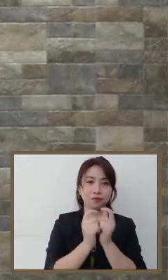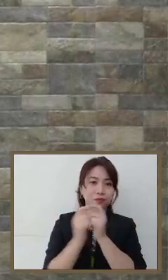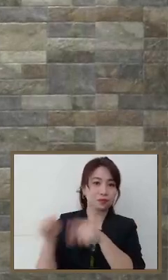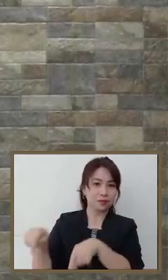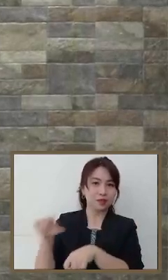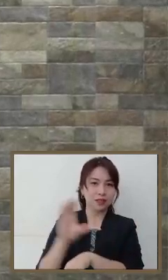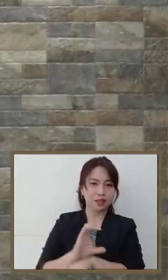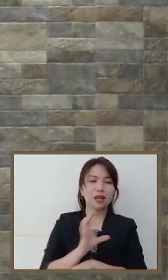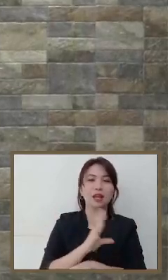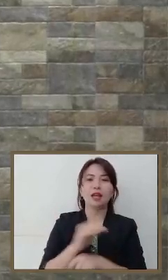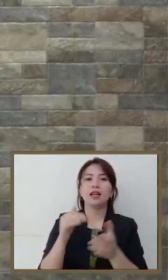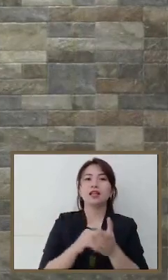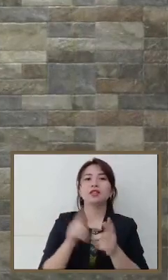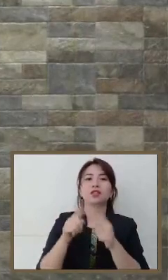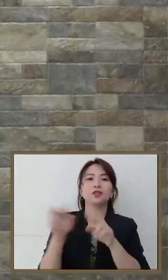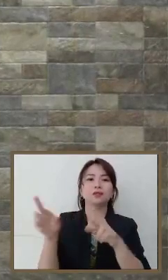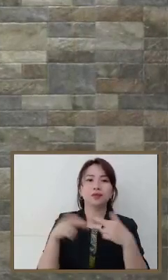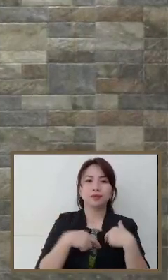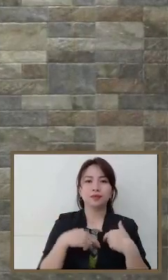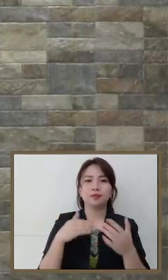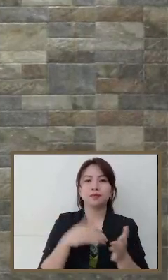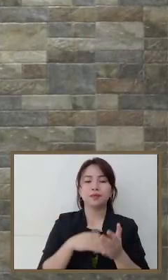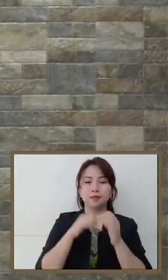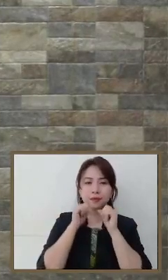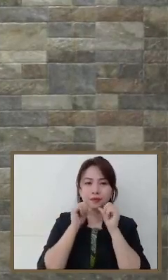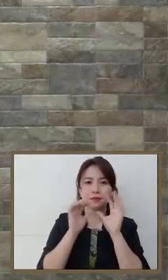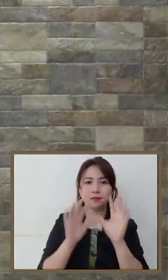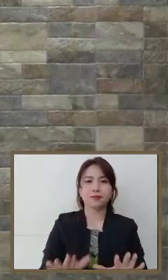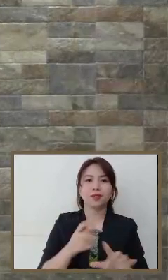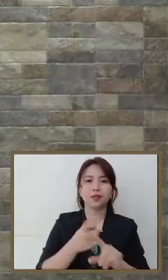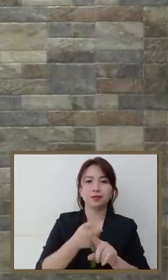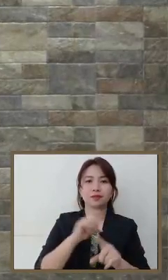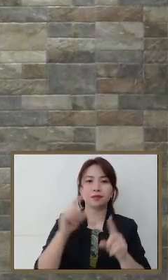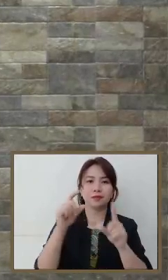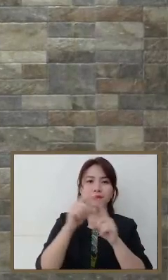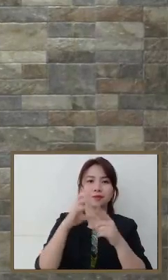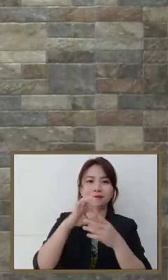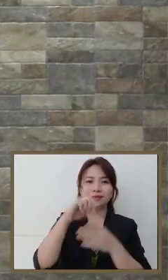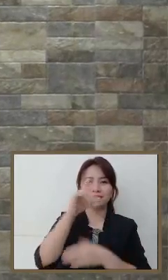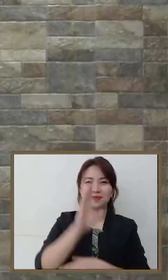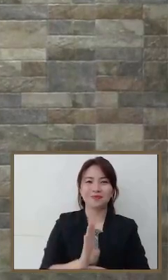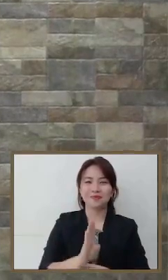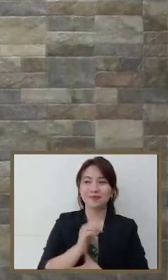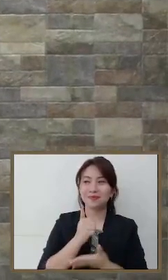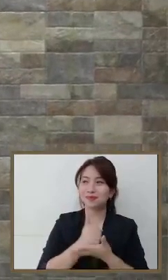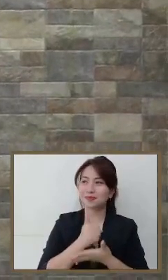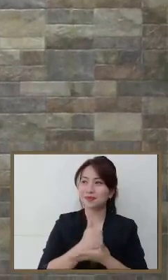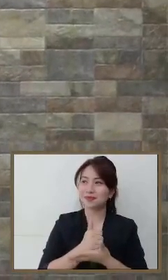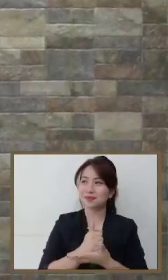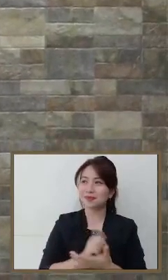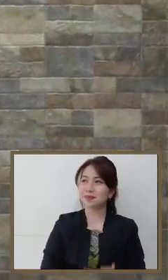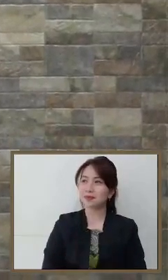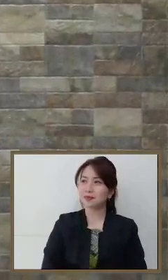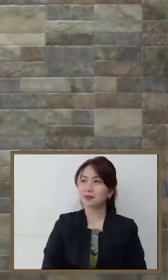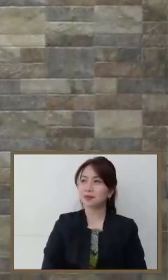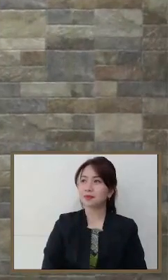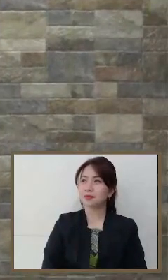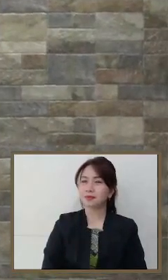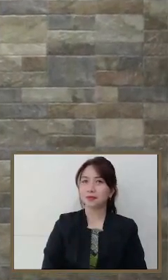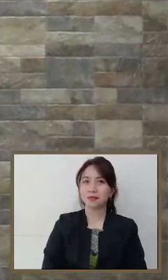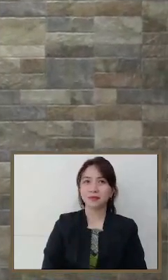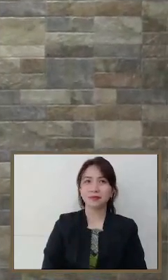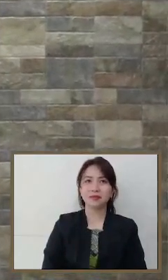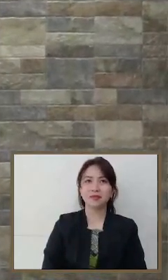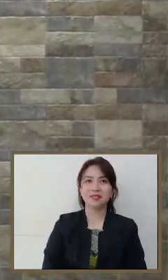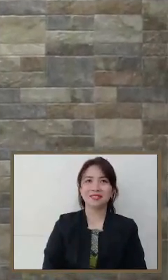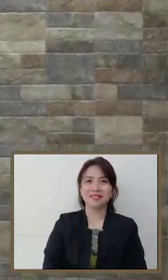at upang muli pong ah tumanggap ng pagpapala mula po sa Sarita ng Diyos talagang Ang saya ng